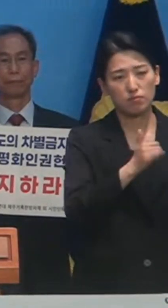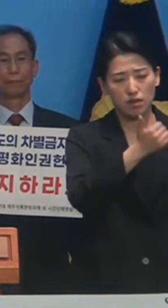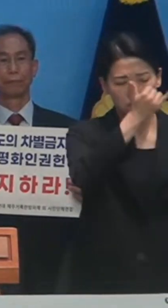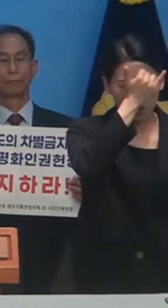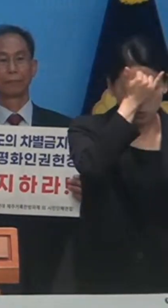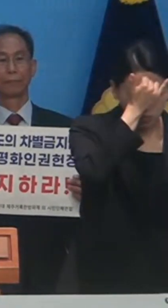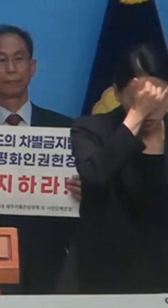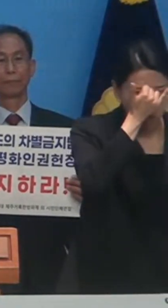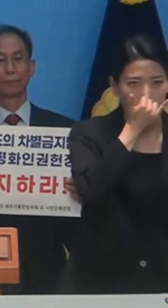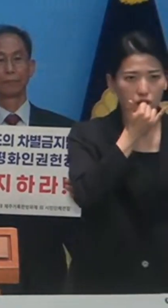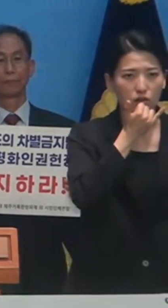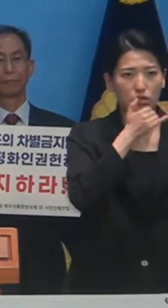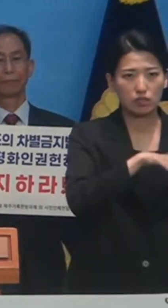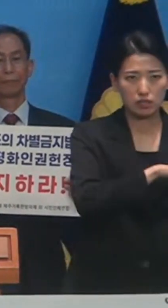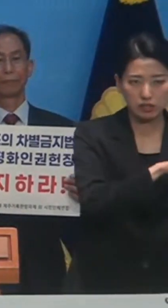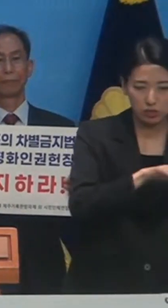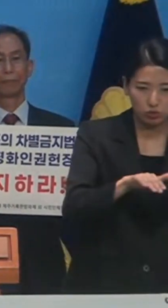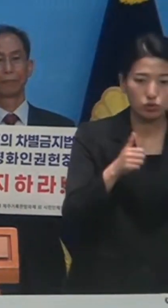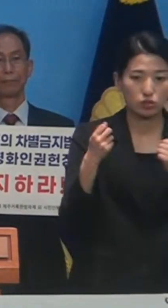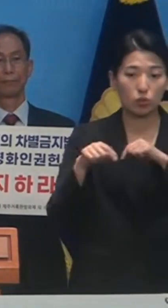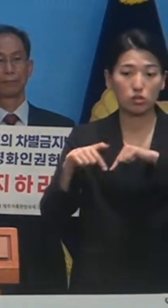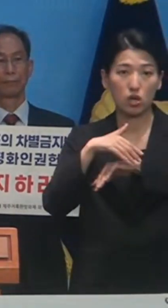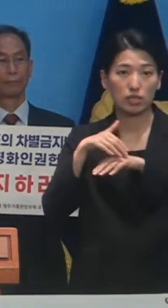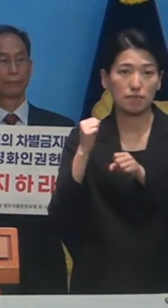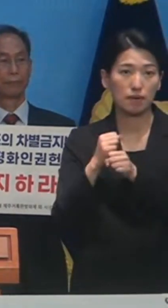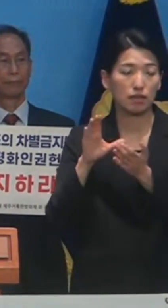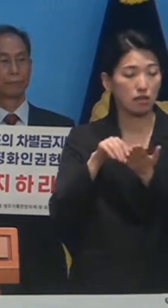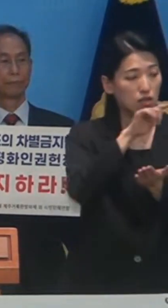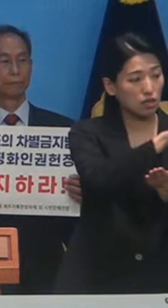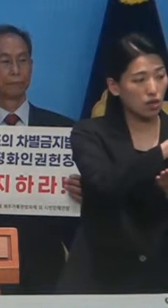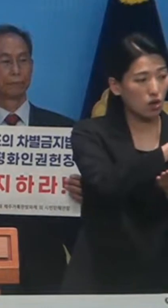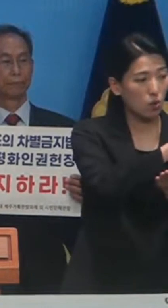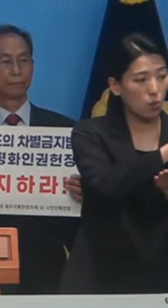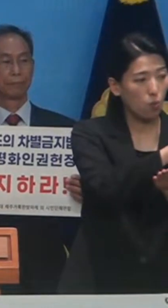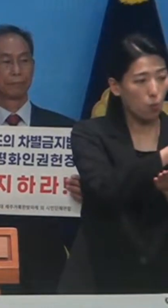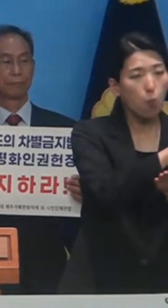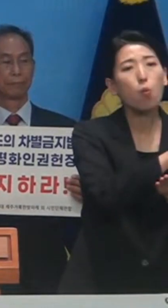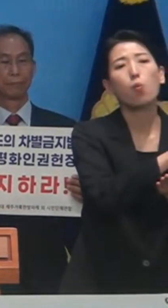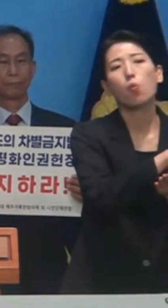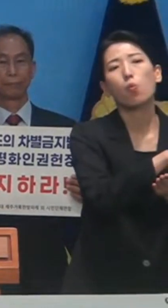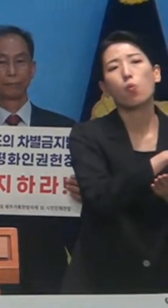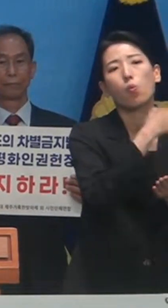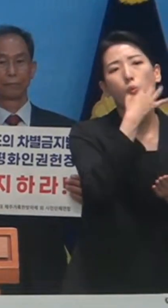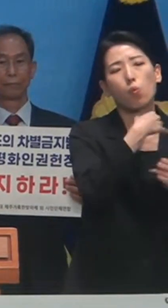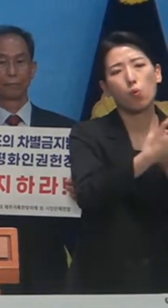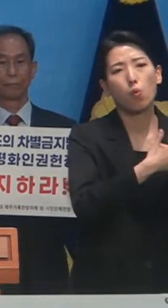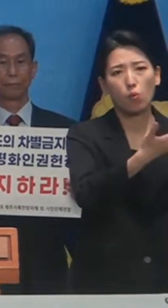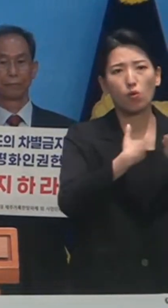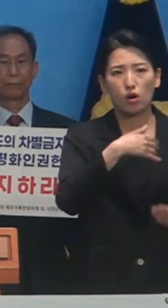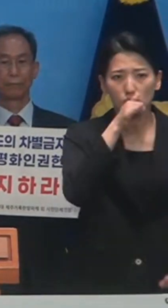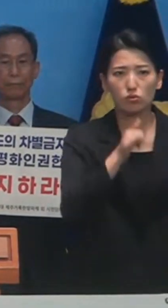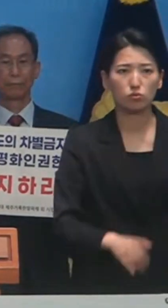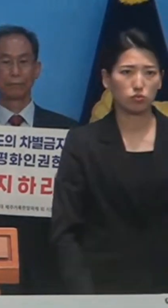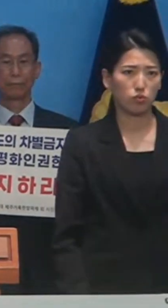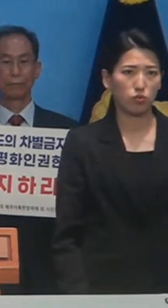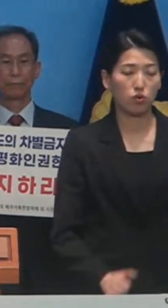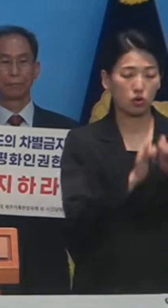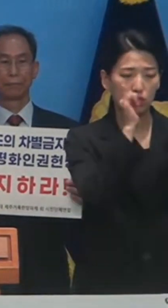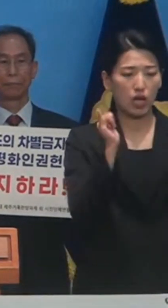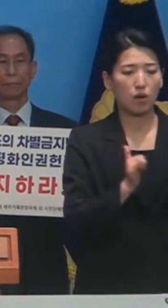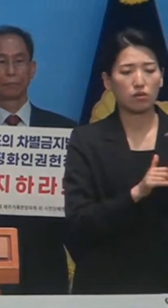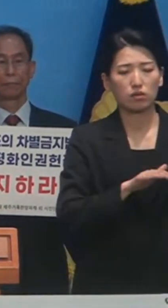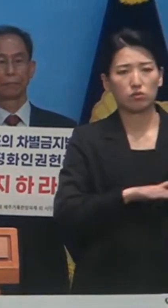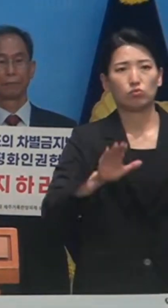정책 수립의 기준이 됩니다. 사회적 합의나 공감대를 형성하는 중요한 역할을 합니다. 그렇기